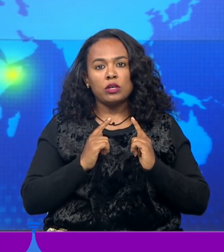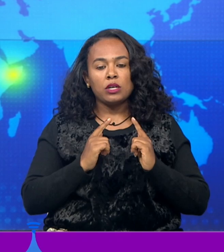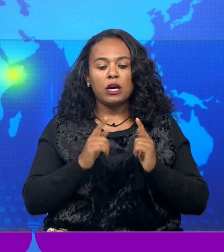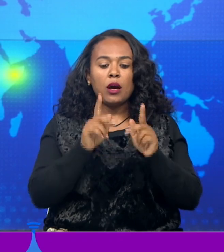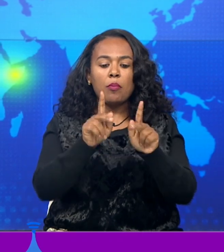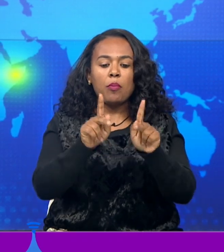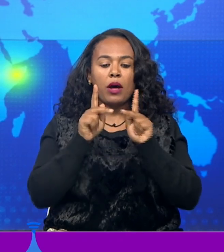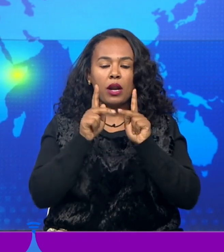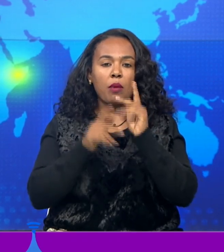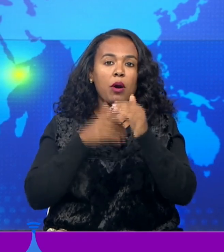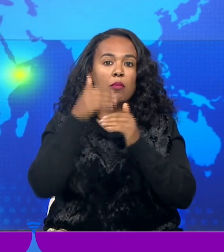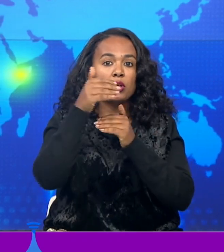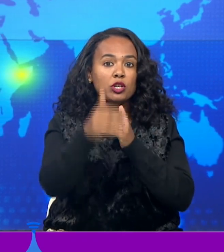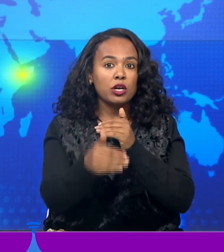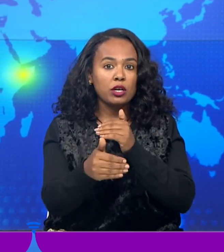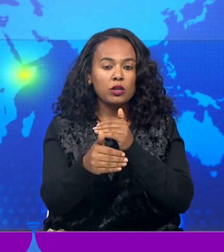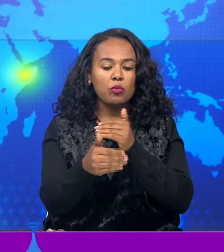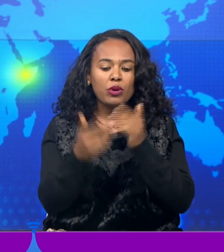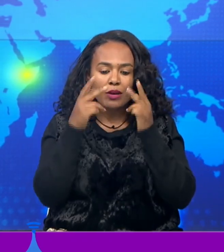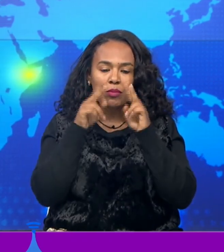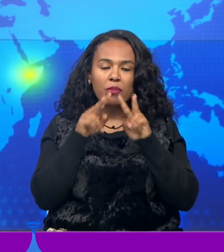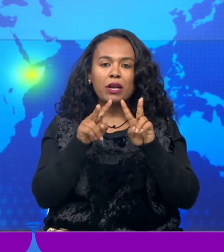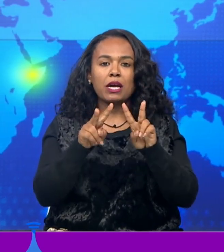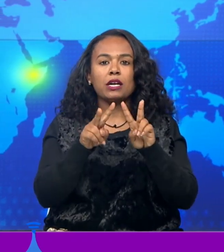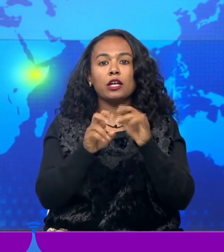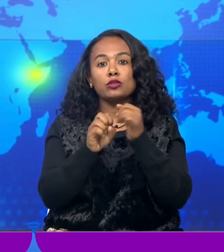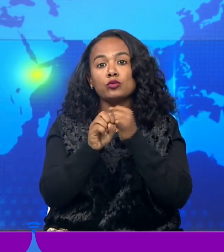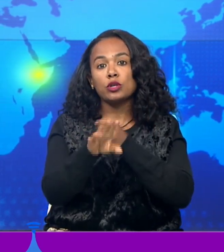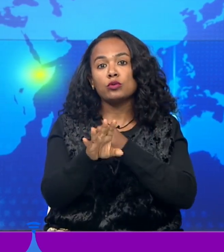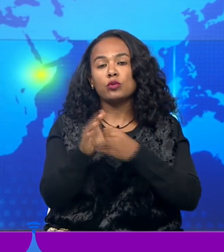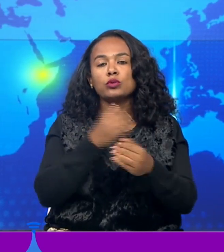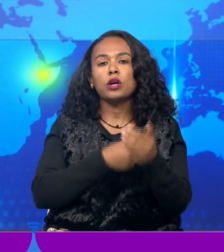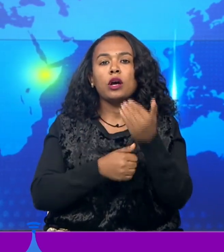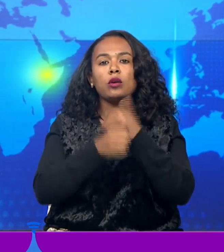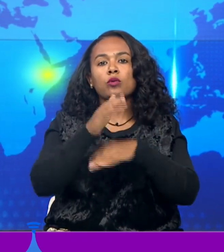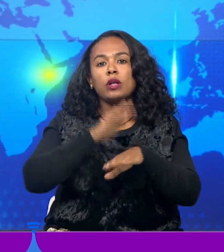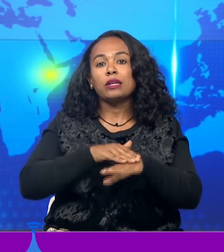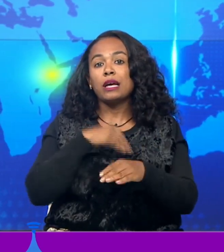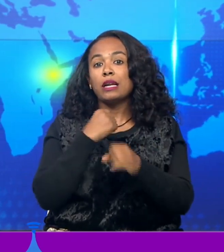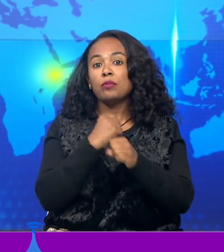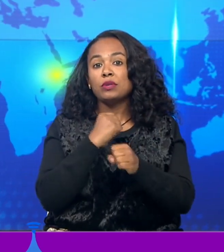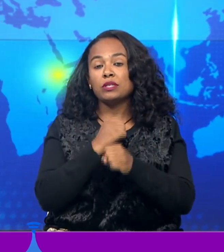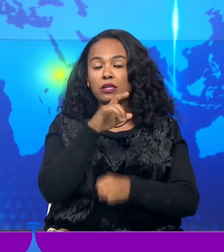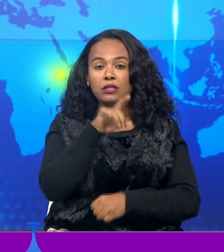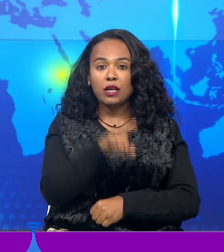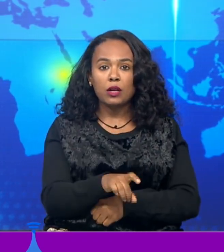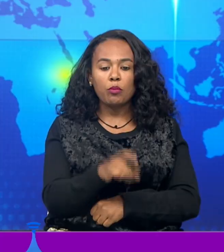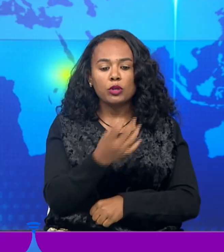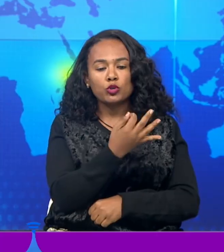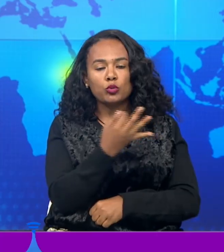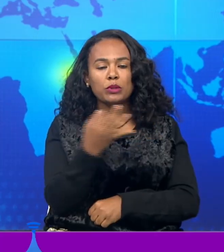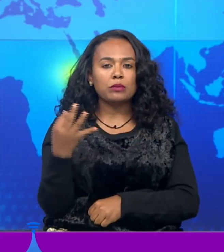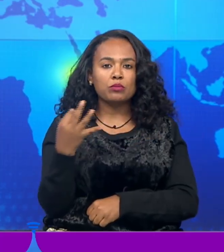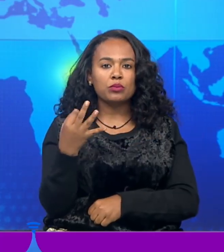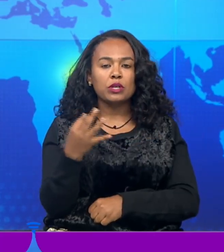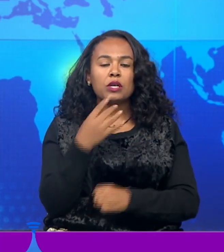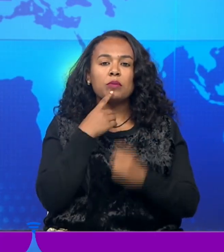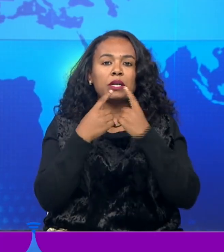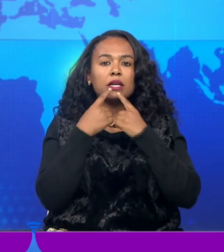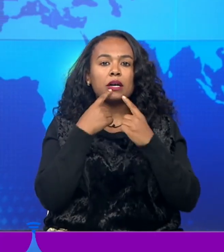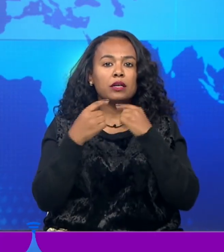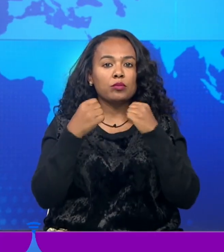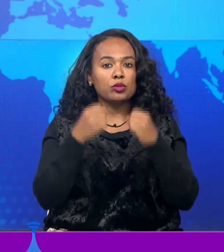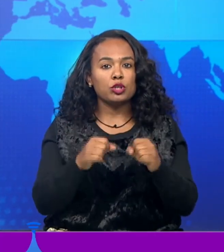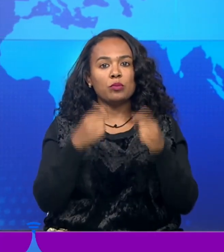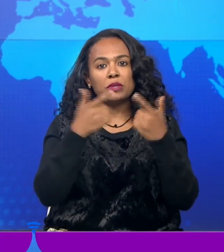ከፓርላማ ባሻገር ደግሞ የሚመለከታቸው ሴክተሮች አካል ጉዳተኛ ላይ መስራት እንዳለባቸው በደንብ መነጋገር የምንችልበት እድል